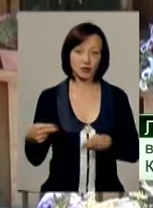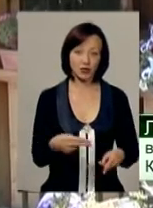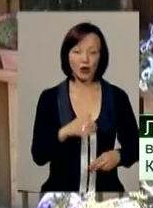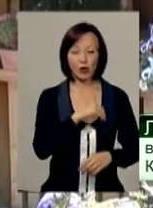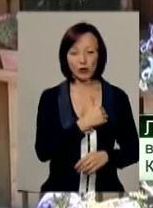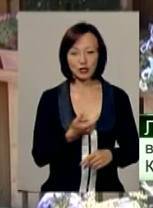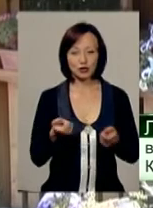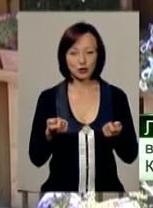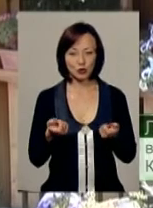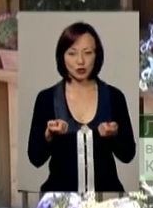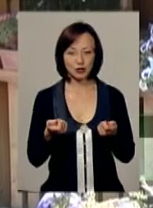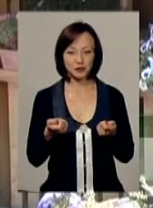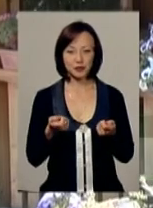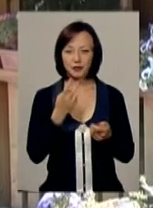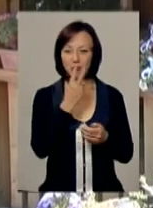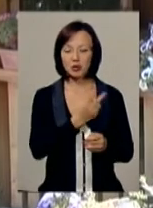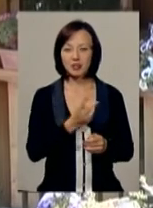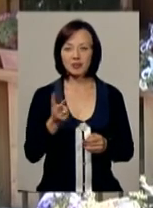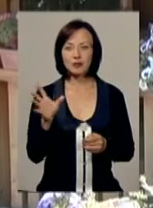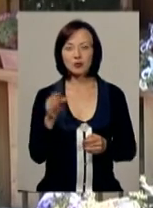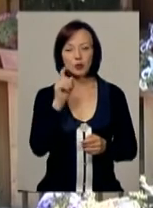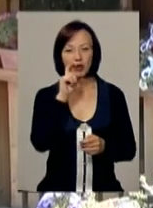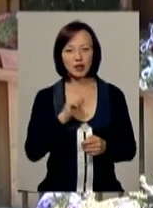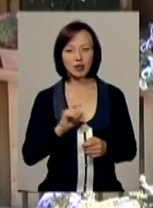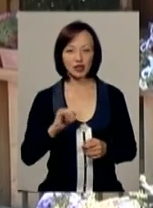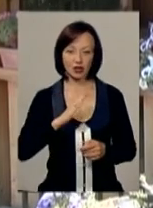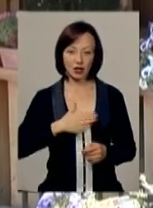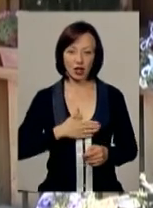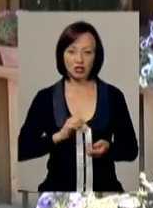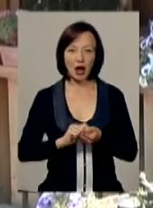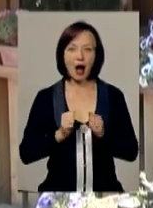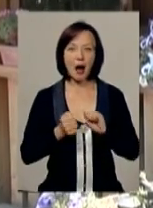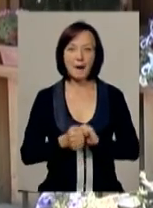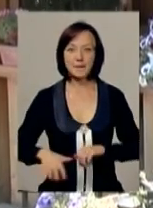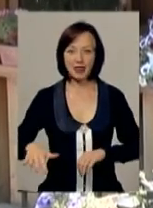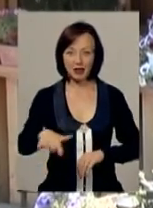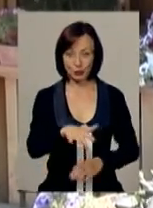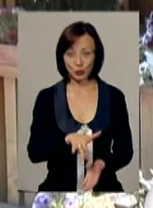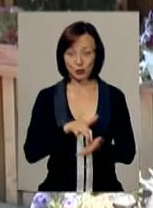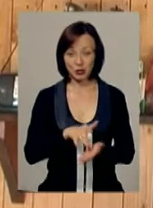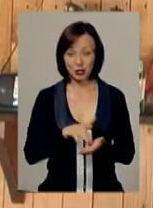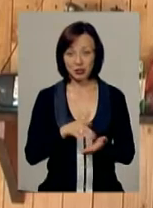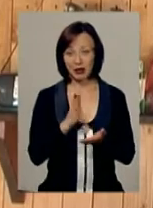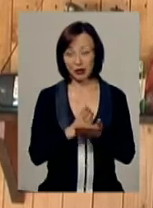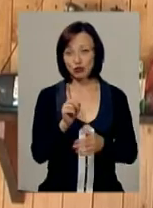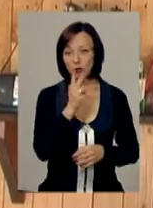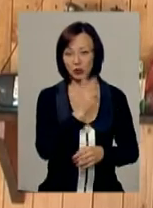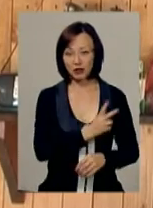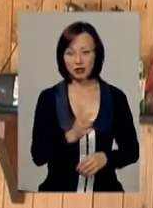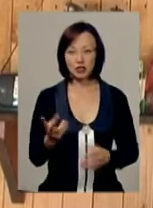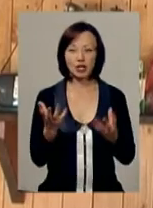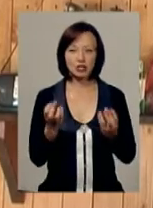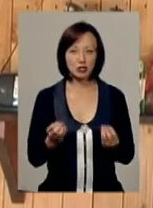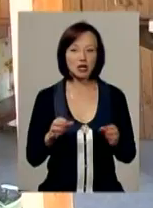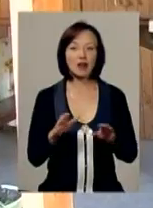трошки поїхати, подивитися Україну. І наш Кам'янецький край такий туристичний. Тут є, що подивитися. А ще містян